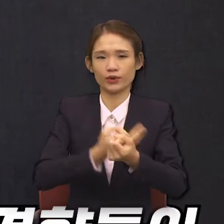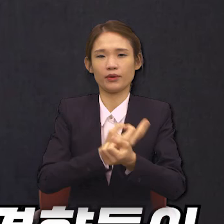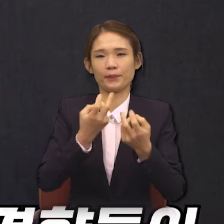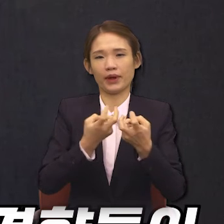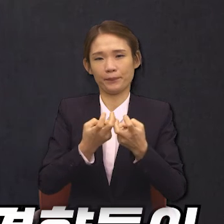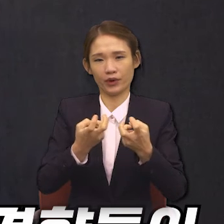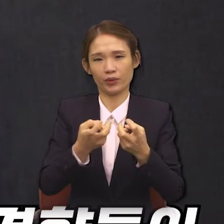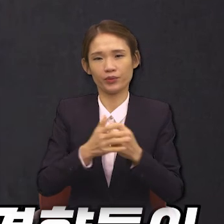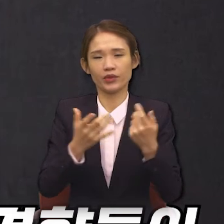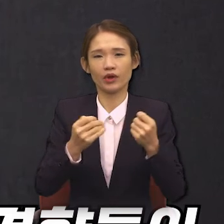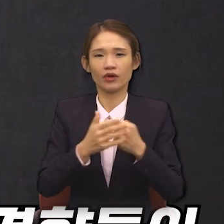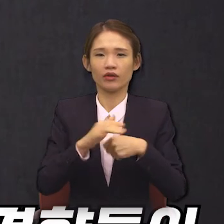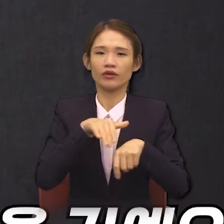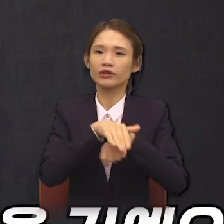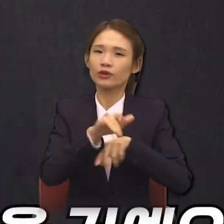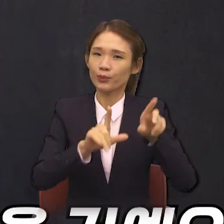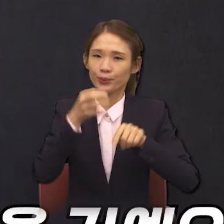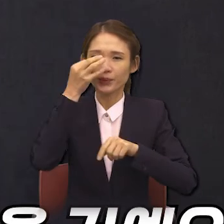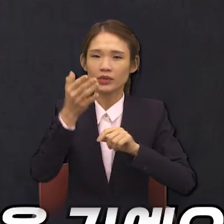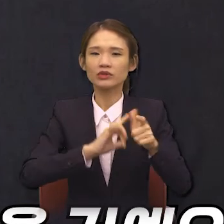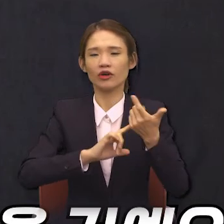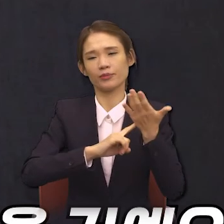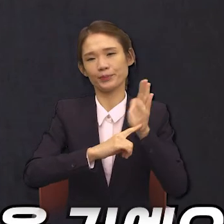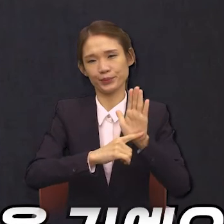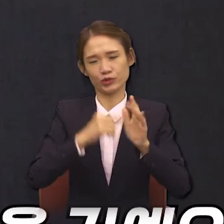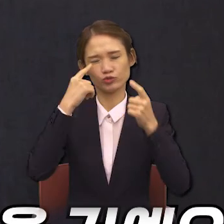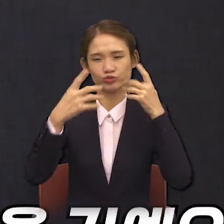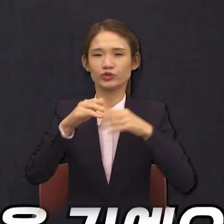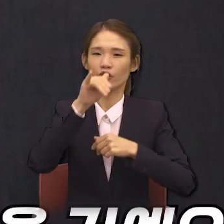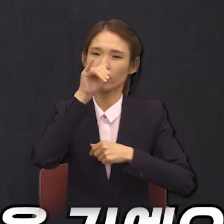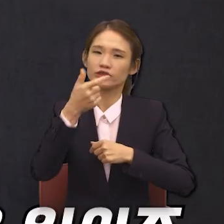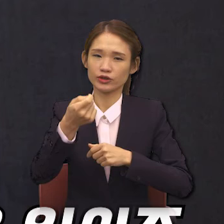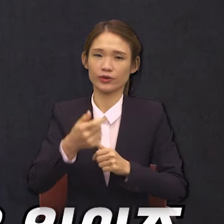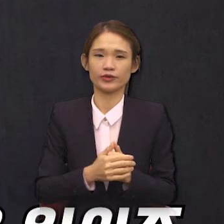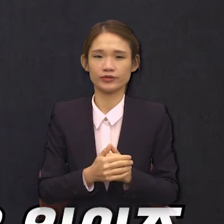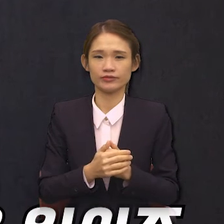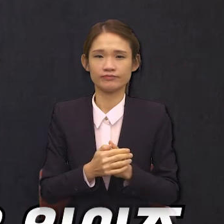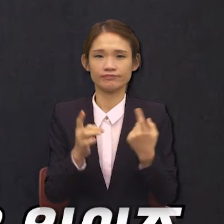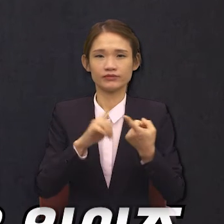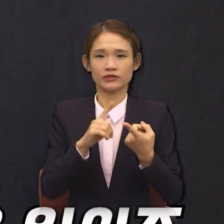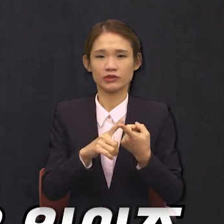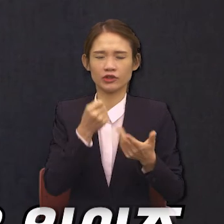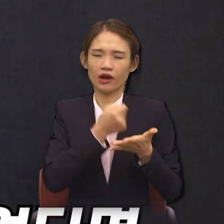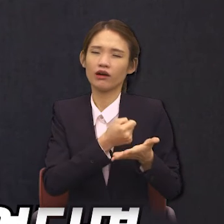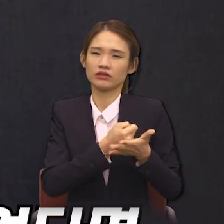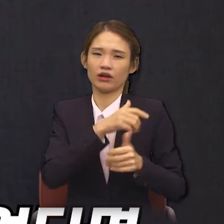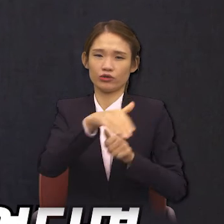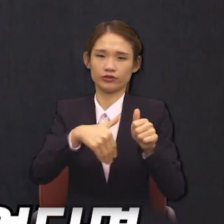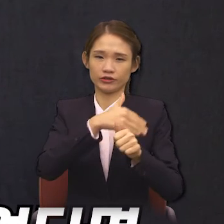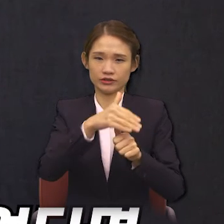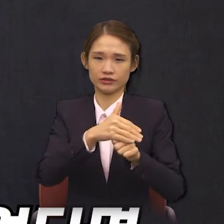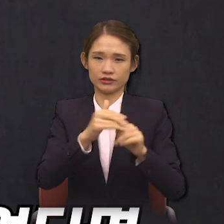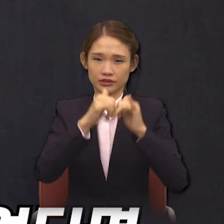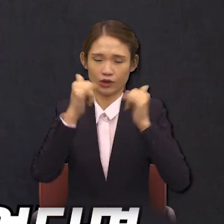보면 그렇게 하는 그런 경향들이 더 나타나게 된 측면은 분명히 있을 거예요. 그쵸. 근데 이거는 굉장히 안타까운 일이죠. 만약 그런